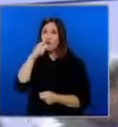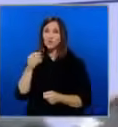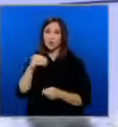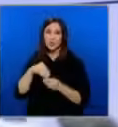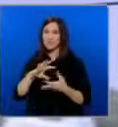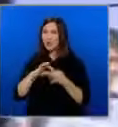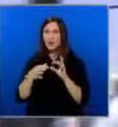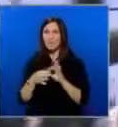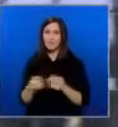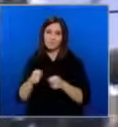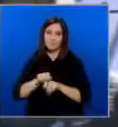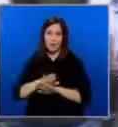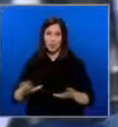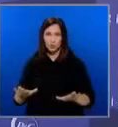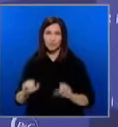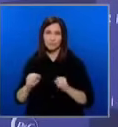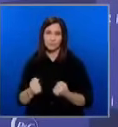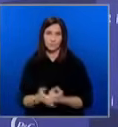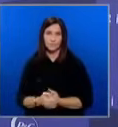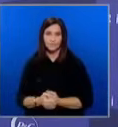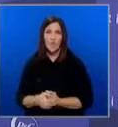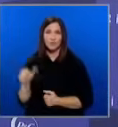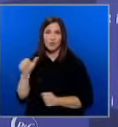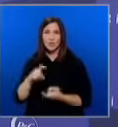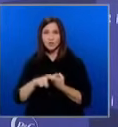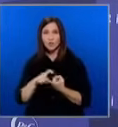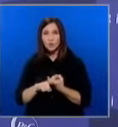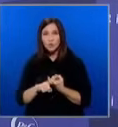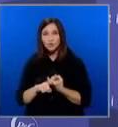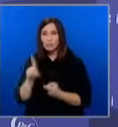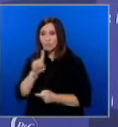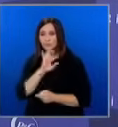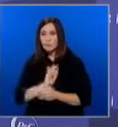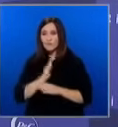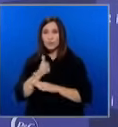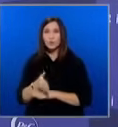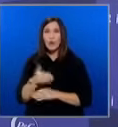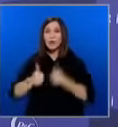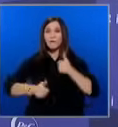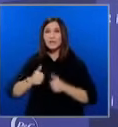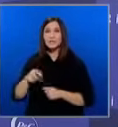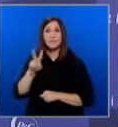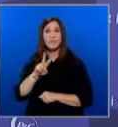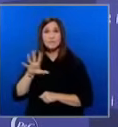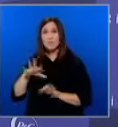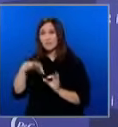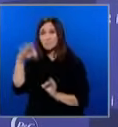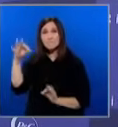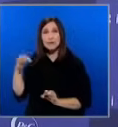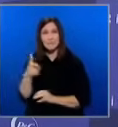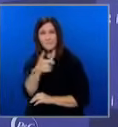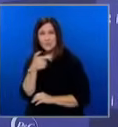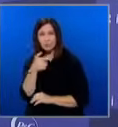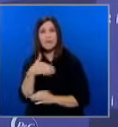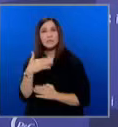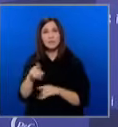участие на Олимпийските игри приключва скоропостижно. Антуанета Костадинова пък не успя да преодолее квалификациите на 25 метра